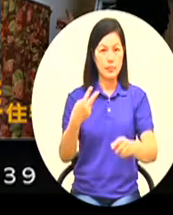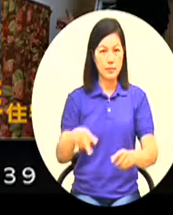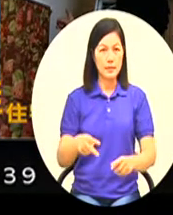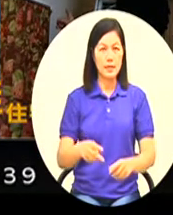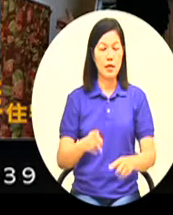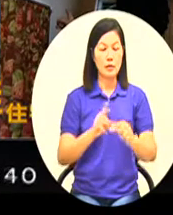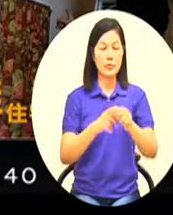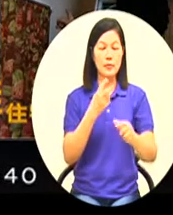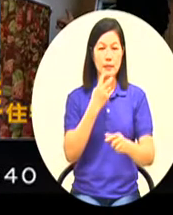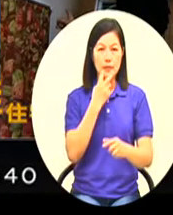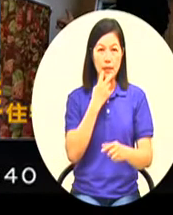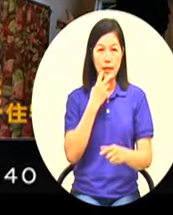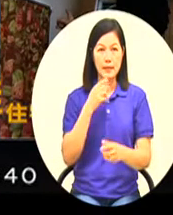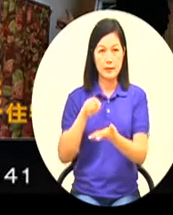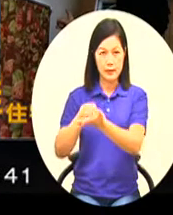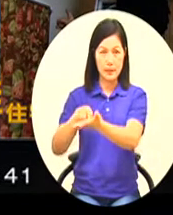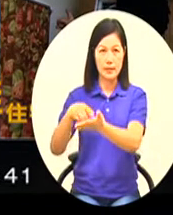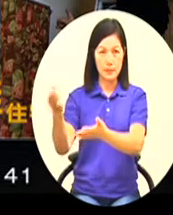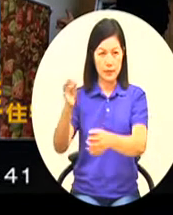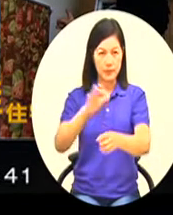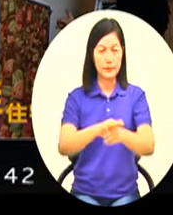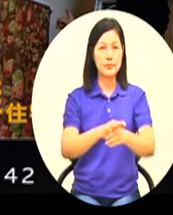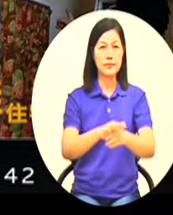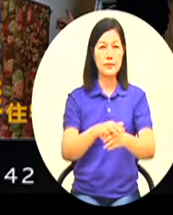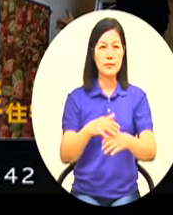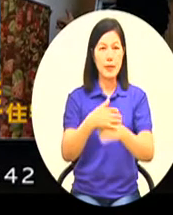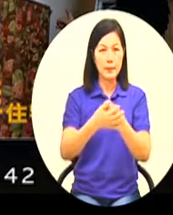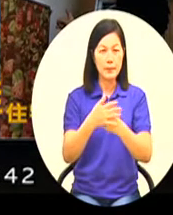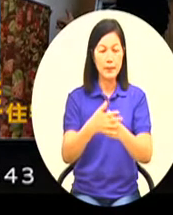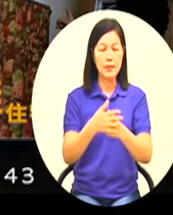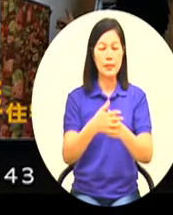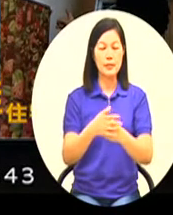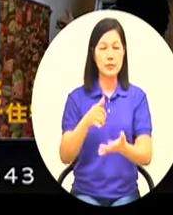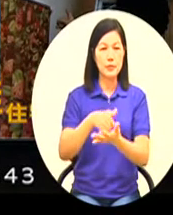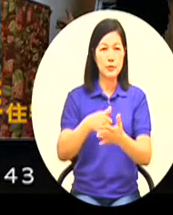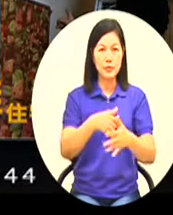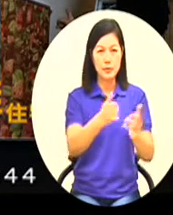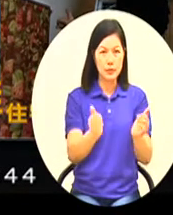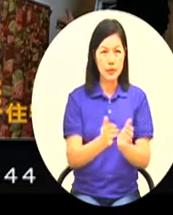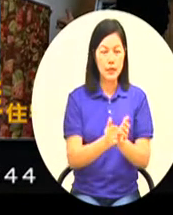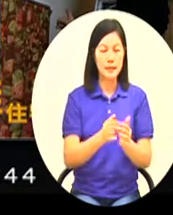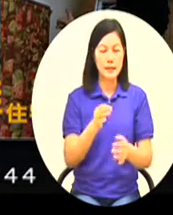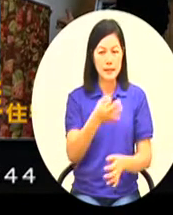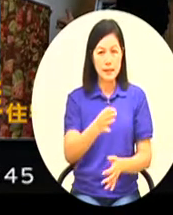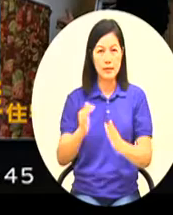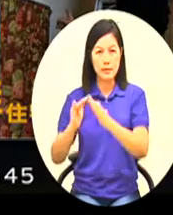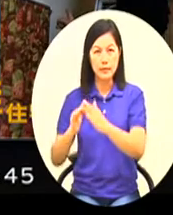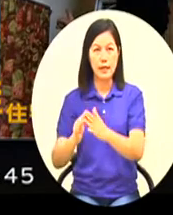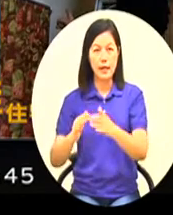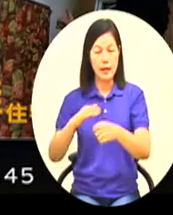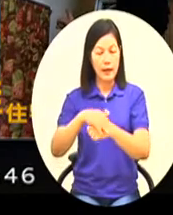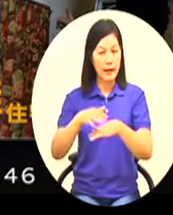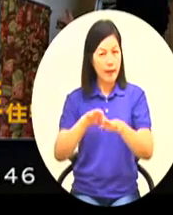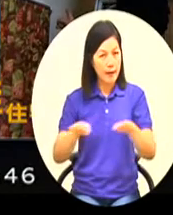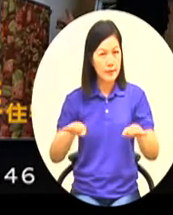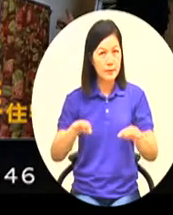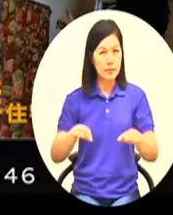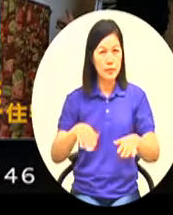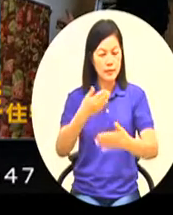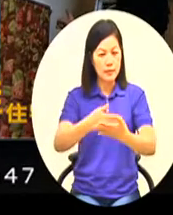央补助款，以有效保护经济弱势族群生命财产安全，降低住宅火灾的伤亡。